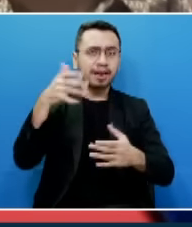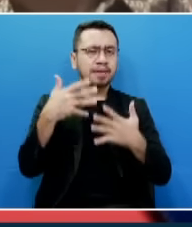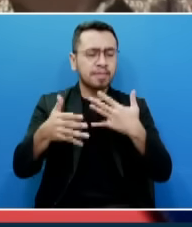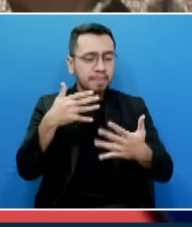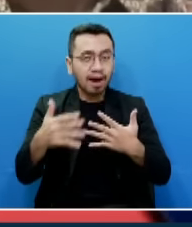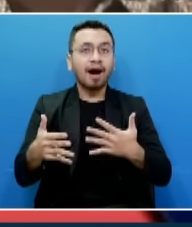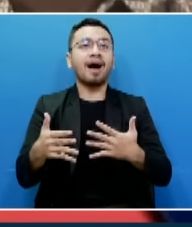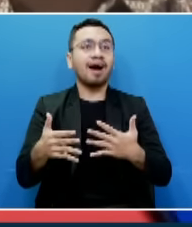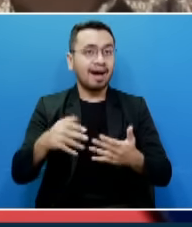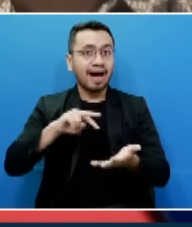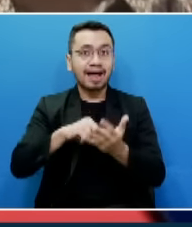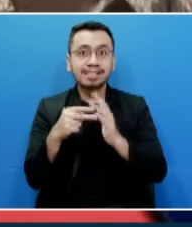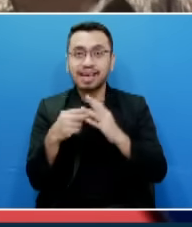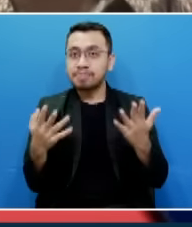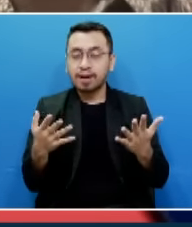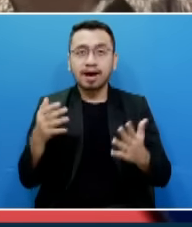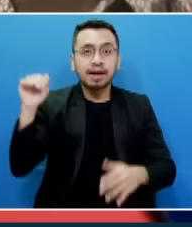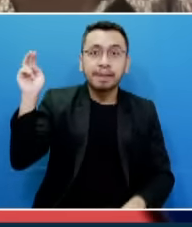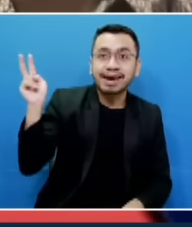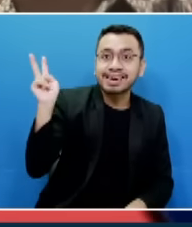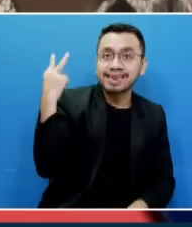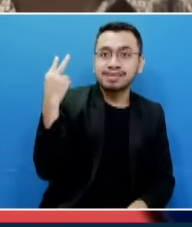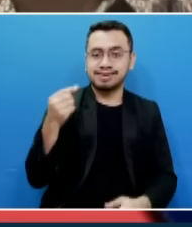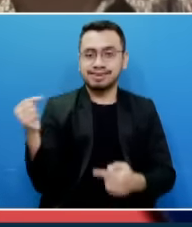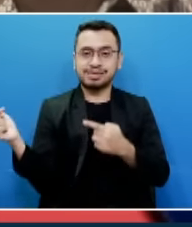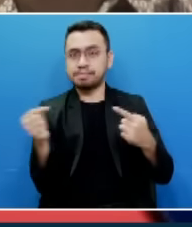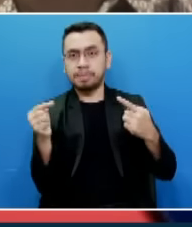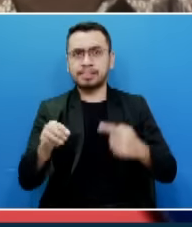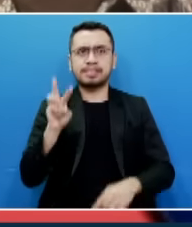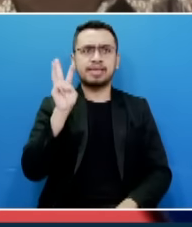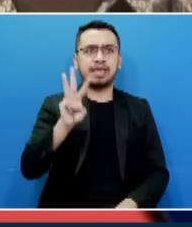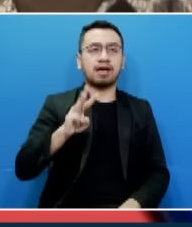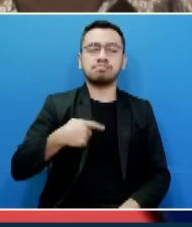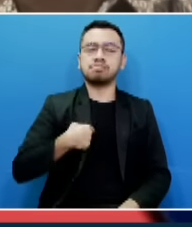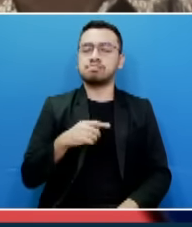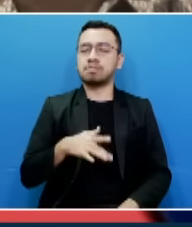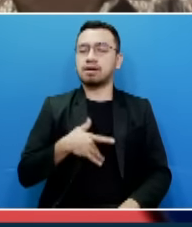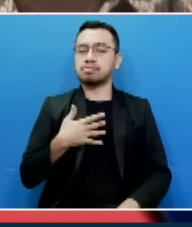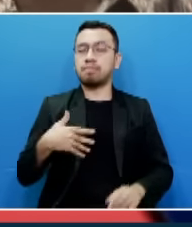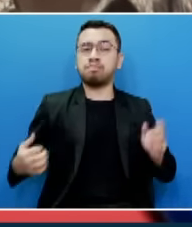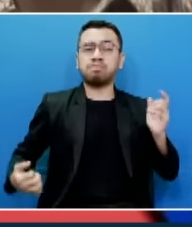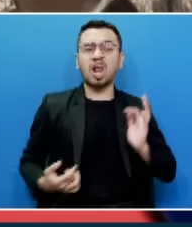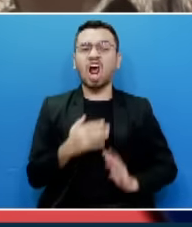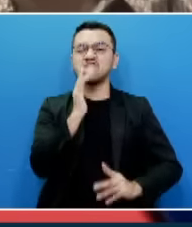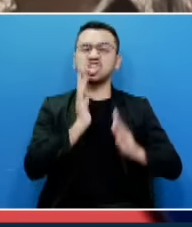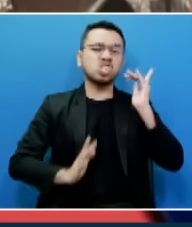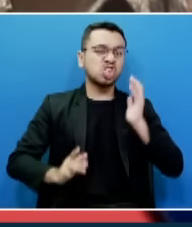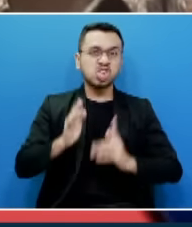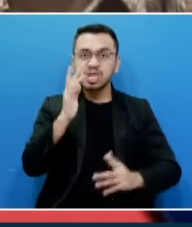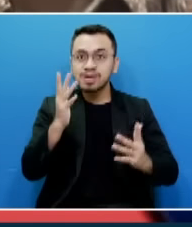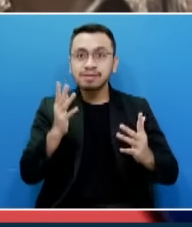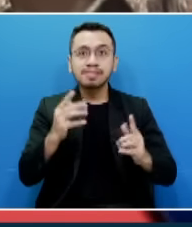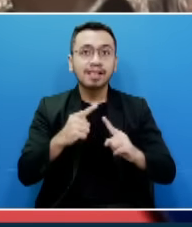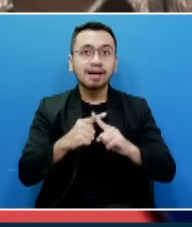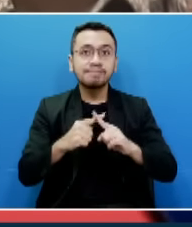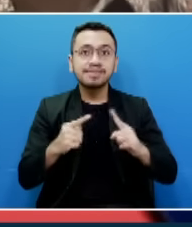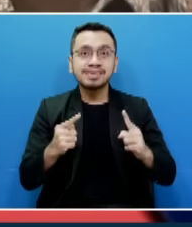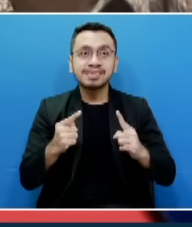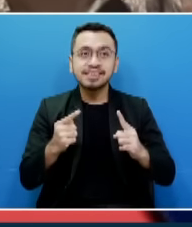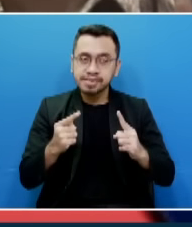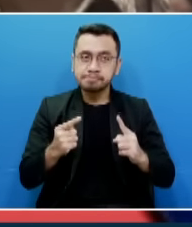waktu merekaat di e tiga itu memang panas betul tapi sebagai pada level pribadi tetap